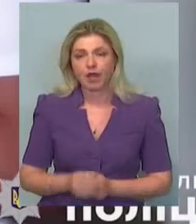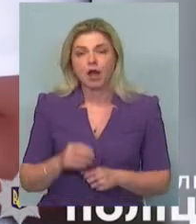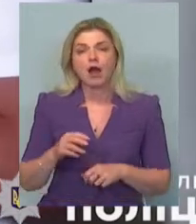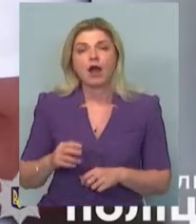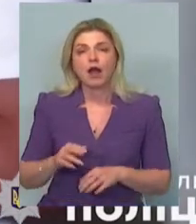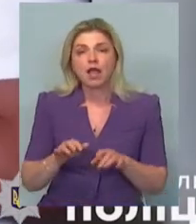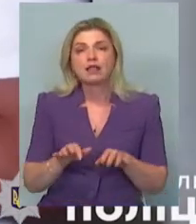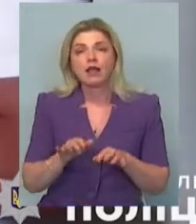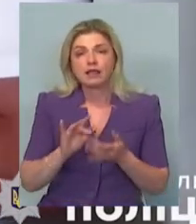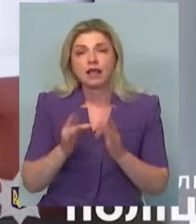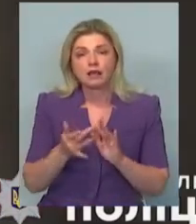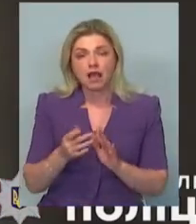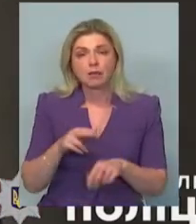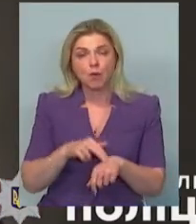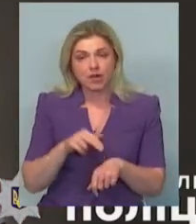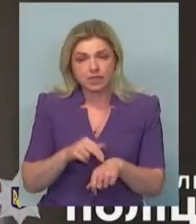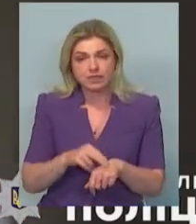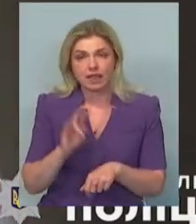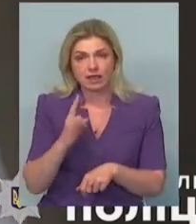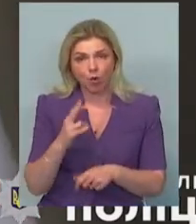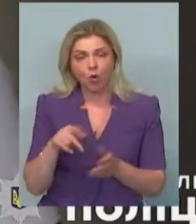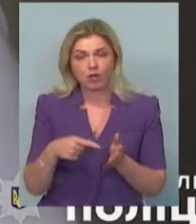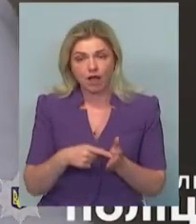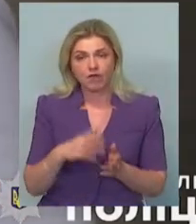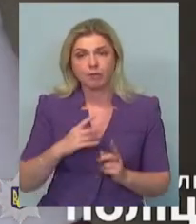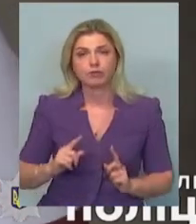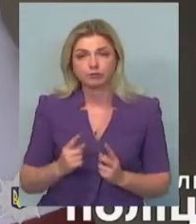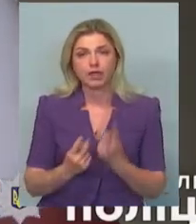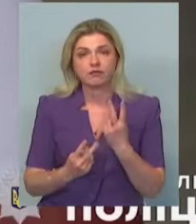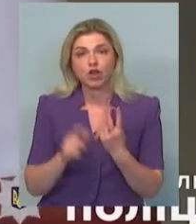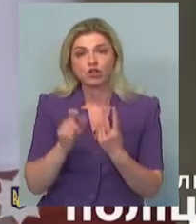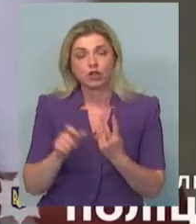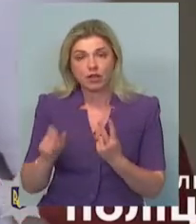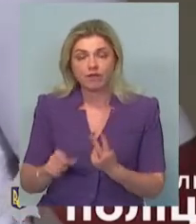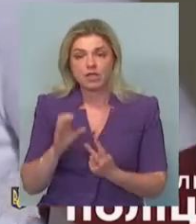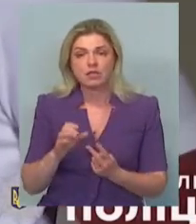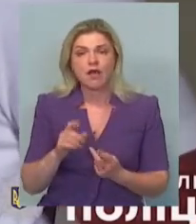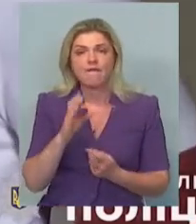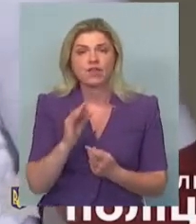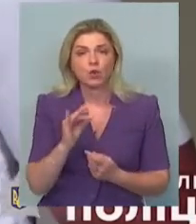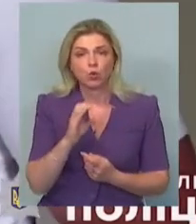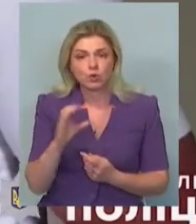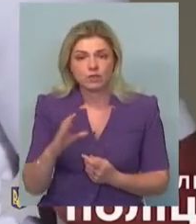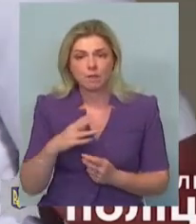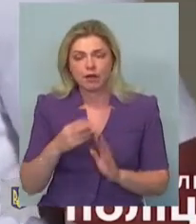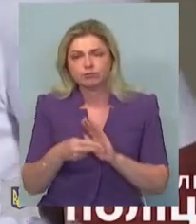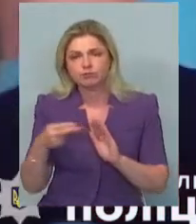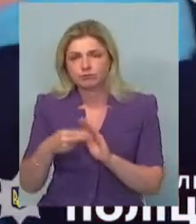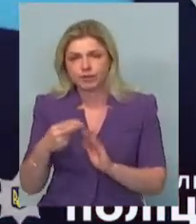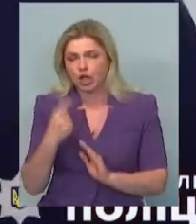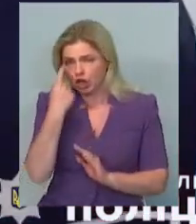Кіберполіцейські з Миколаєва спільно з правоохоронцями Австрії затримали 2 чоловіків, які за допомогою вірусів викрадали персональні дані